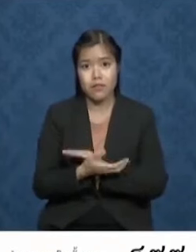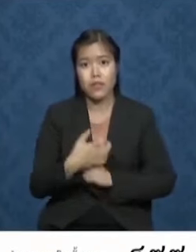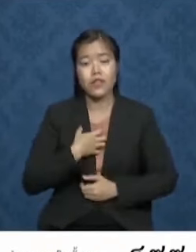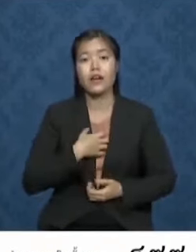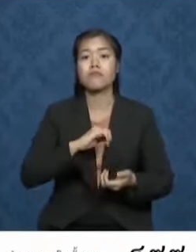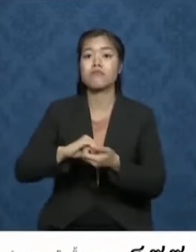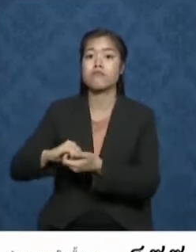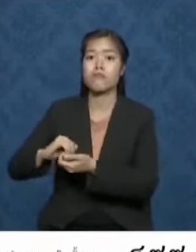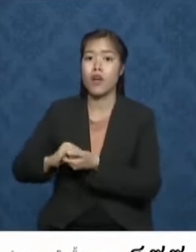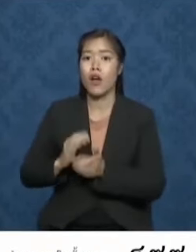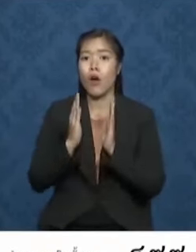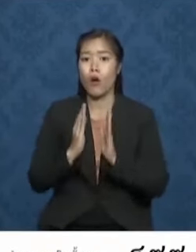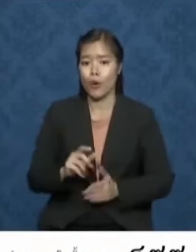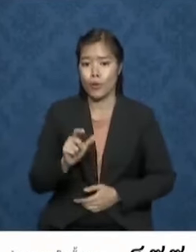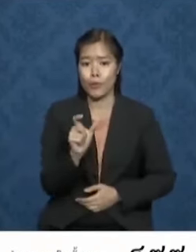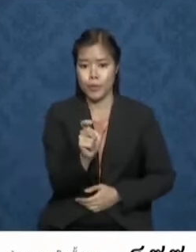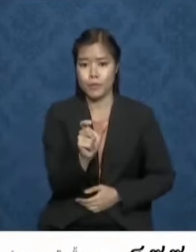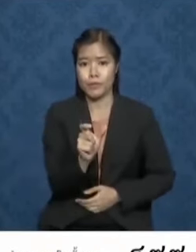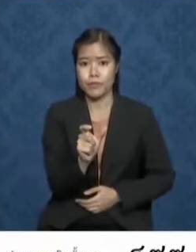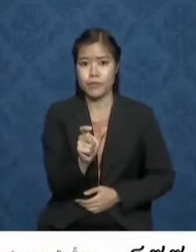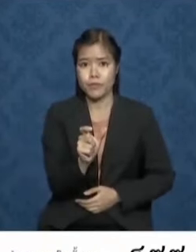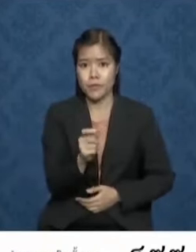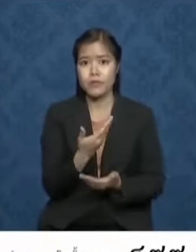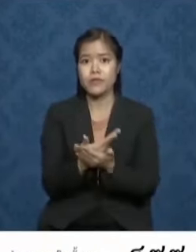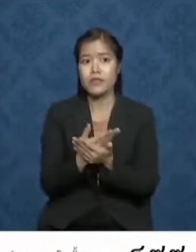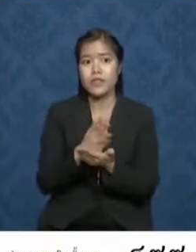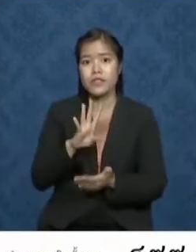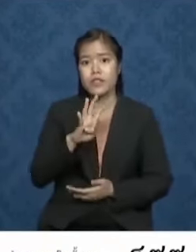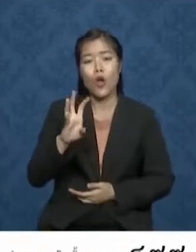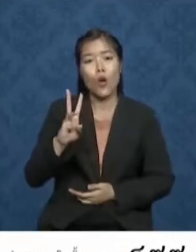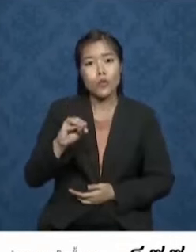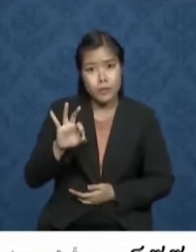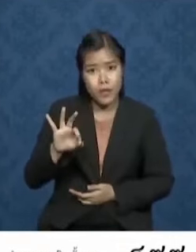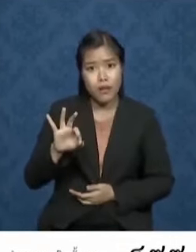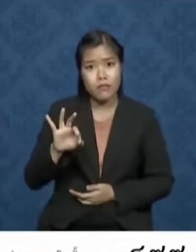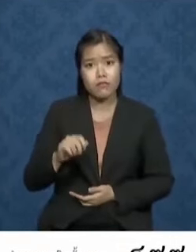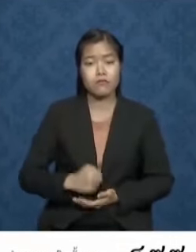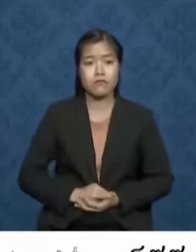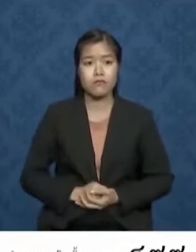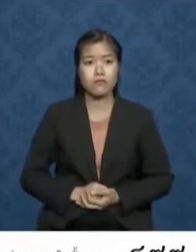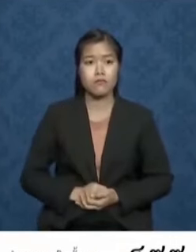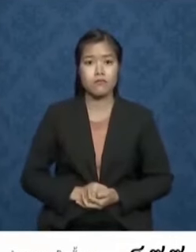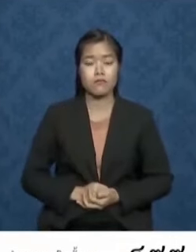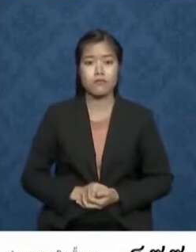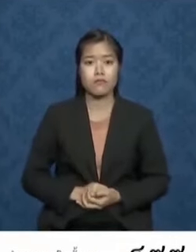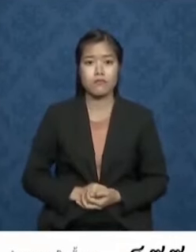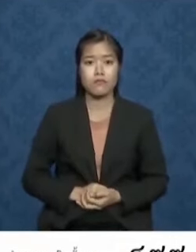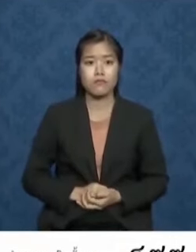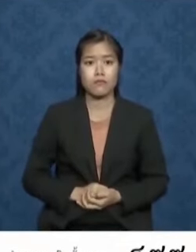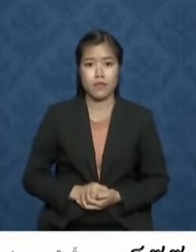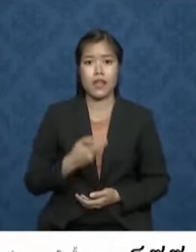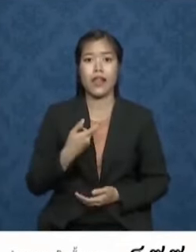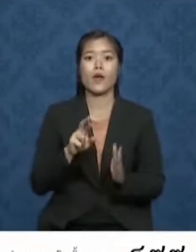เกือบ 500ล้านที่มีบรรทัดเดียวอิ่มกันถ้วนหน้าหรือไม่มีหนำซ้ำครับท่านประธาน